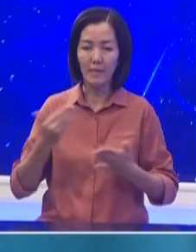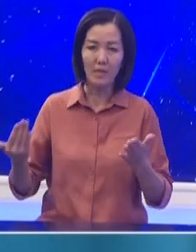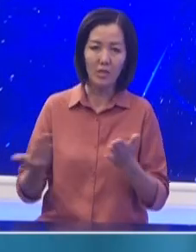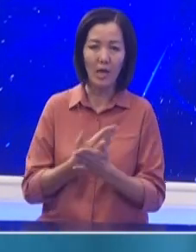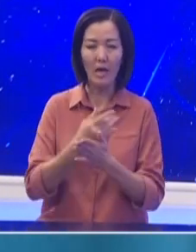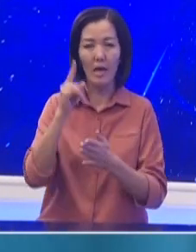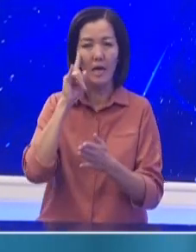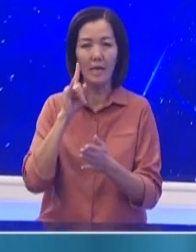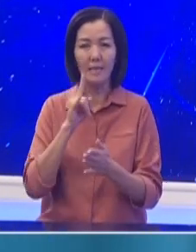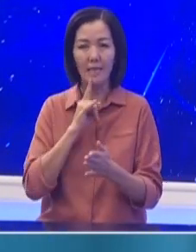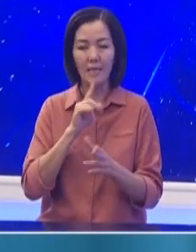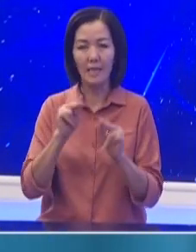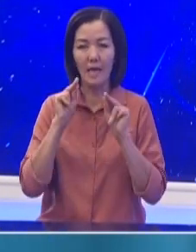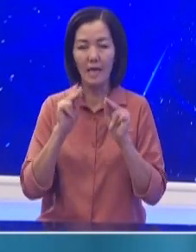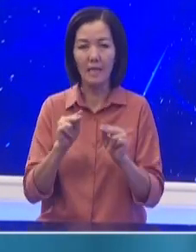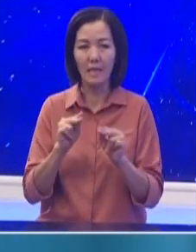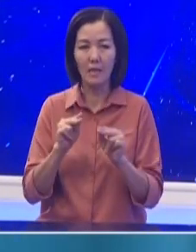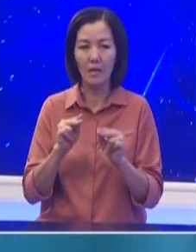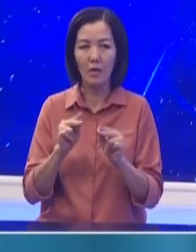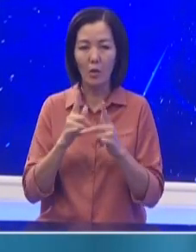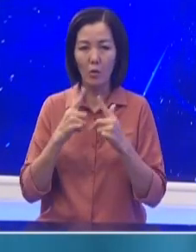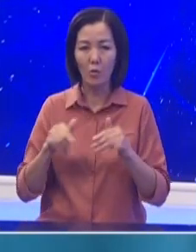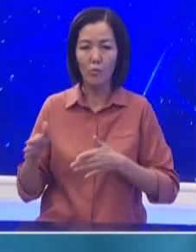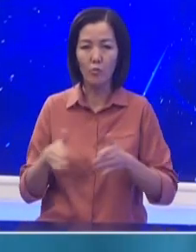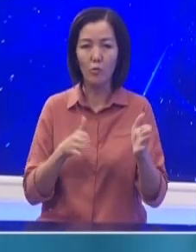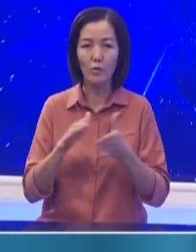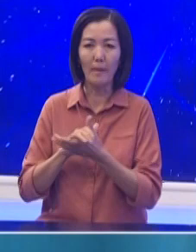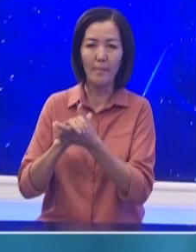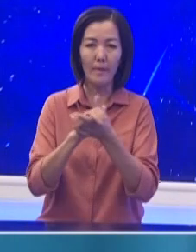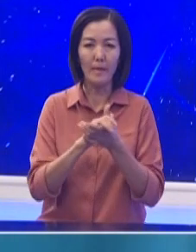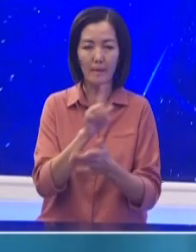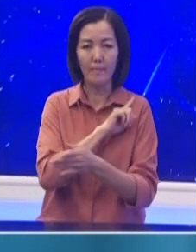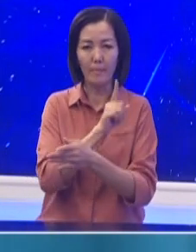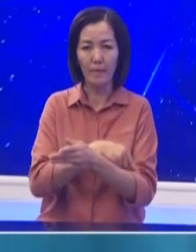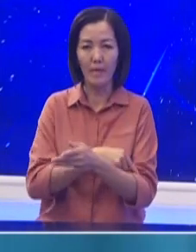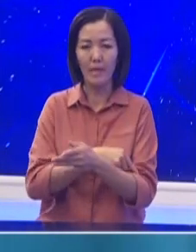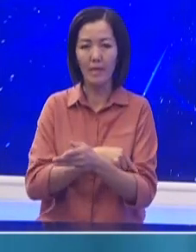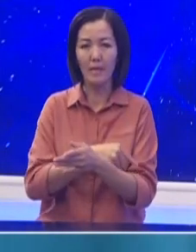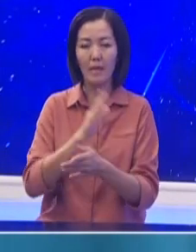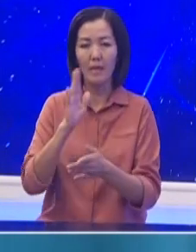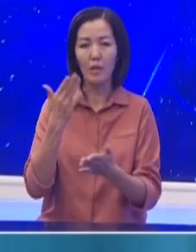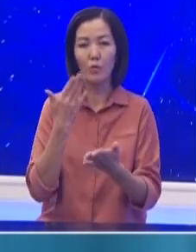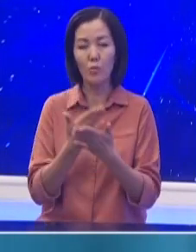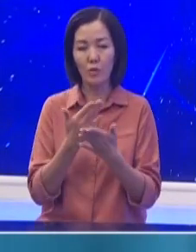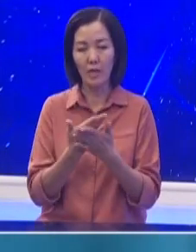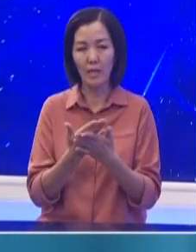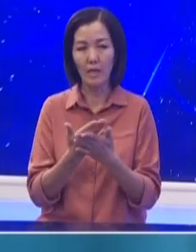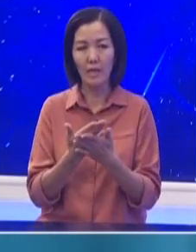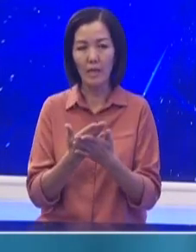әділетті Қазақстанды құру жолындағы бірлігіміз бекем екенін көрсеттік. Конституциялық